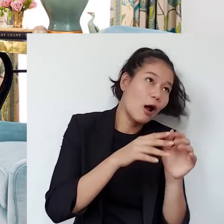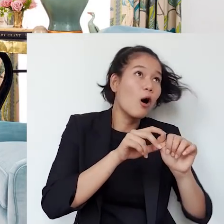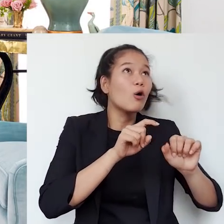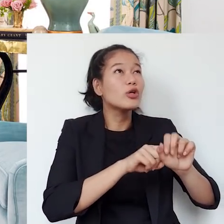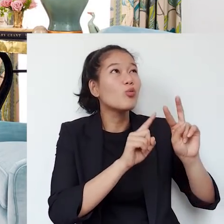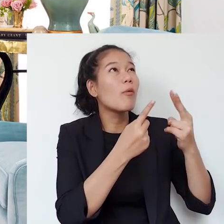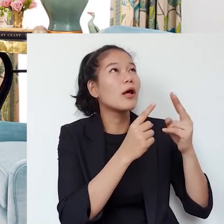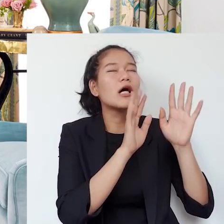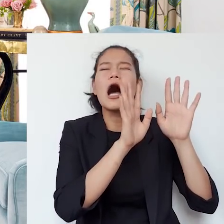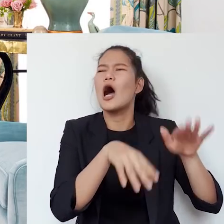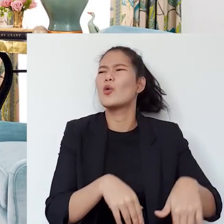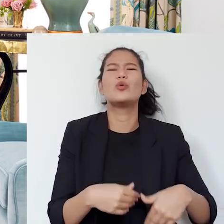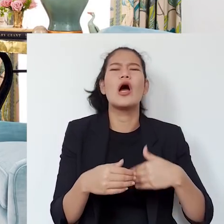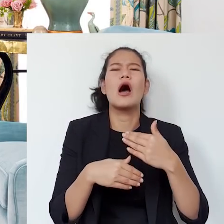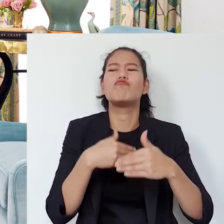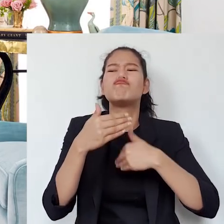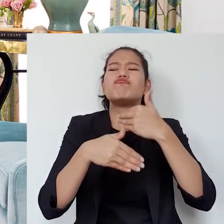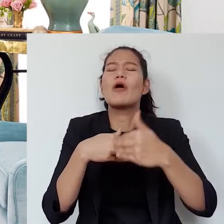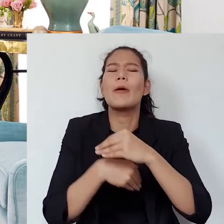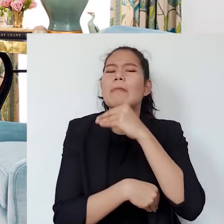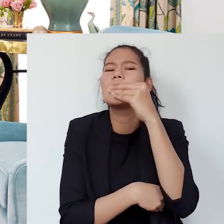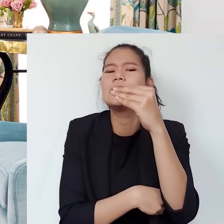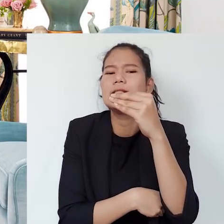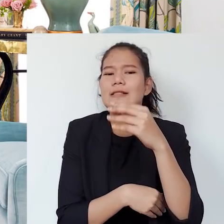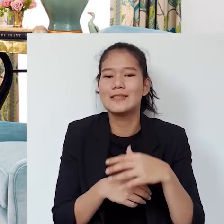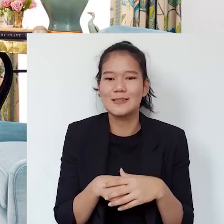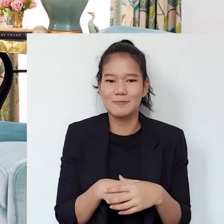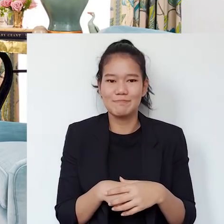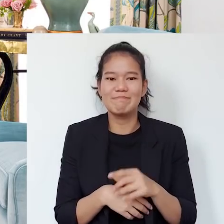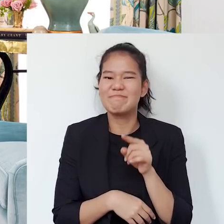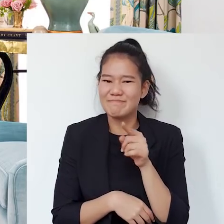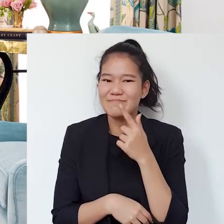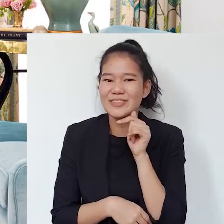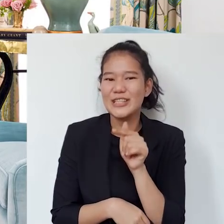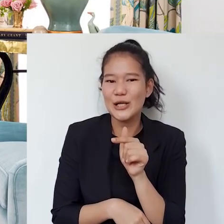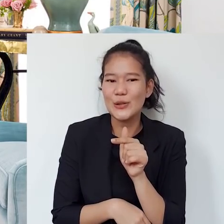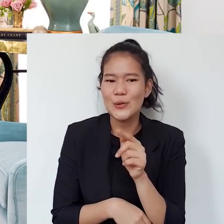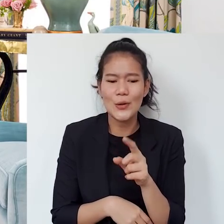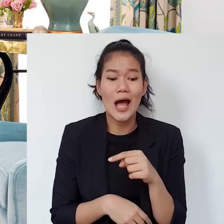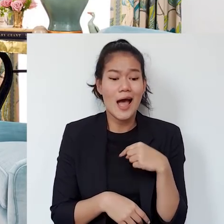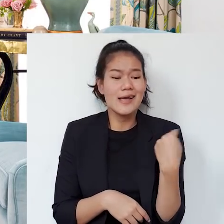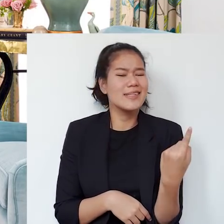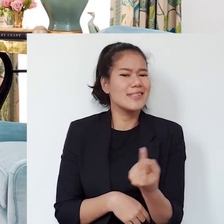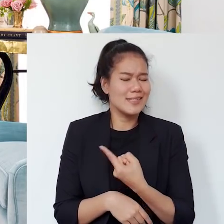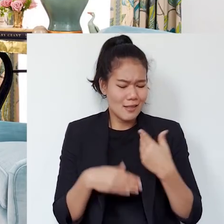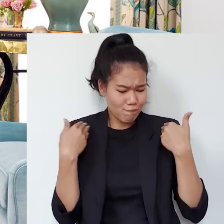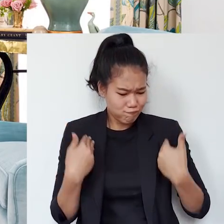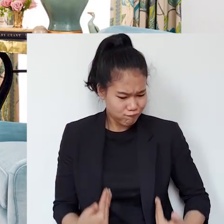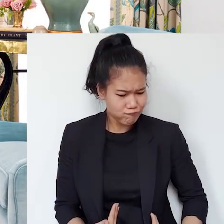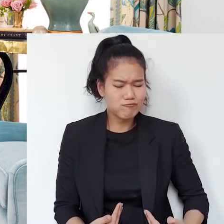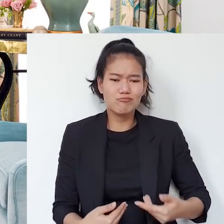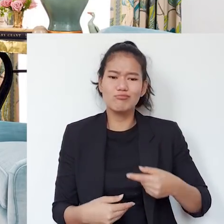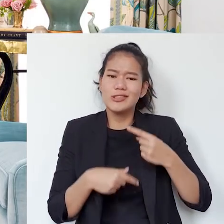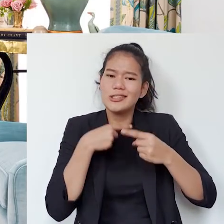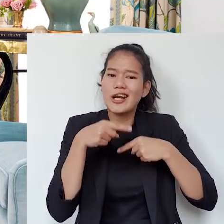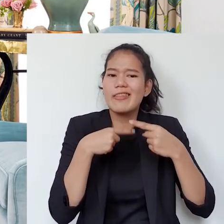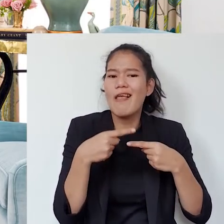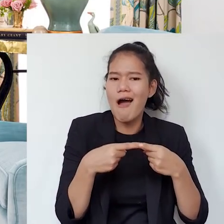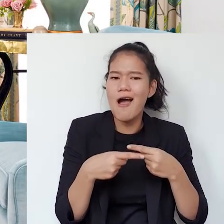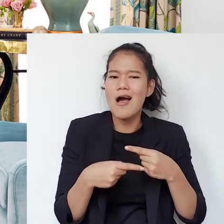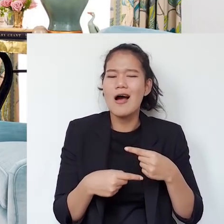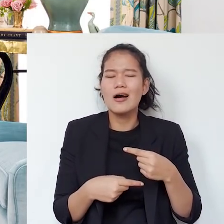ya udah sekalian aja sampai pagi. Begitu saudara-saudara, kita adalah makhluk yang bercerita. Kita